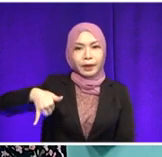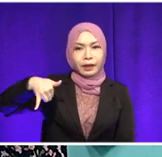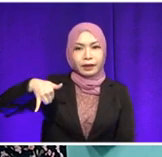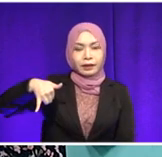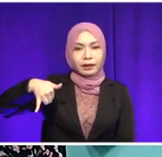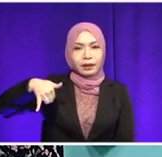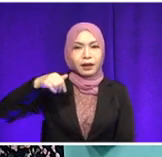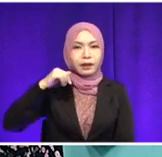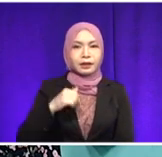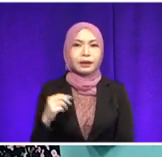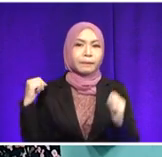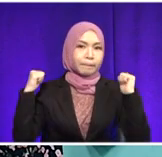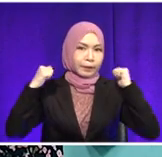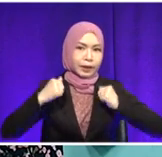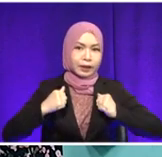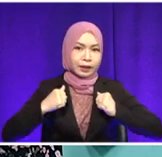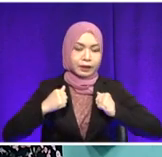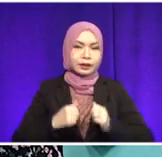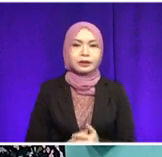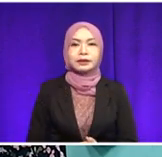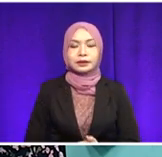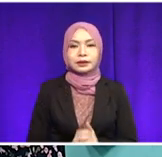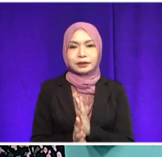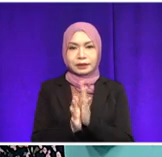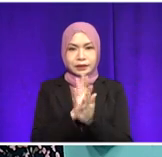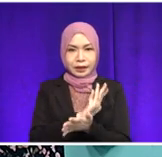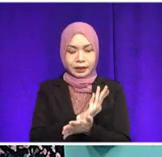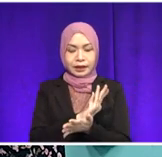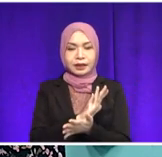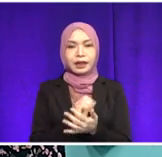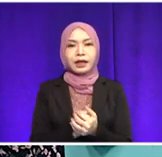sebuah bek sandang dia terlalu umum tidak nampak